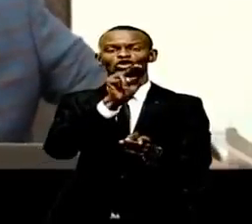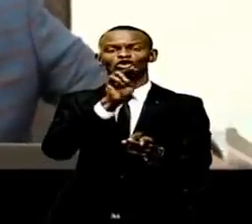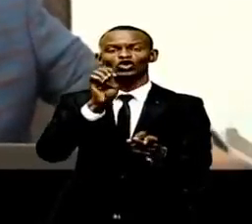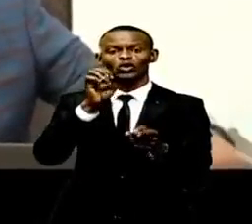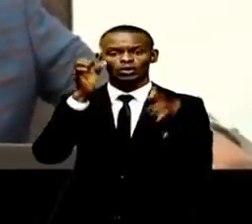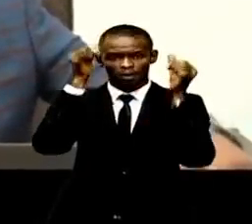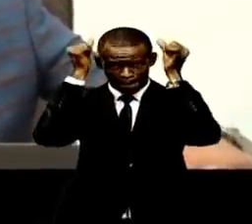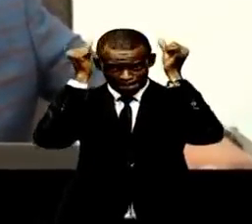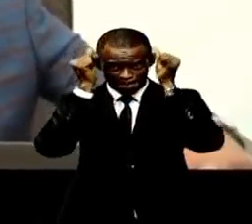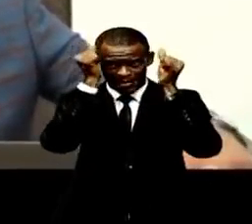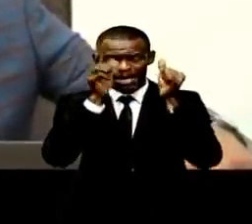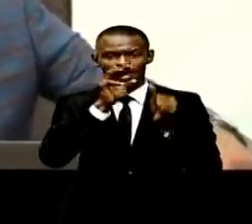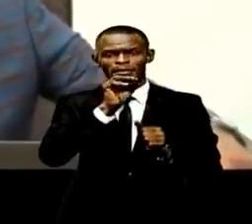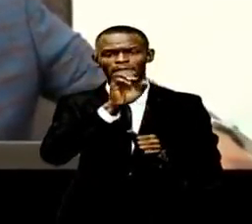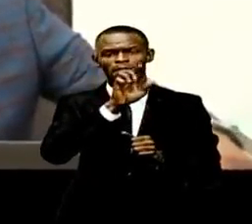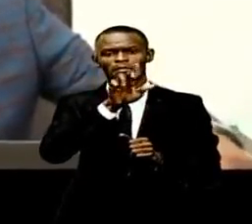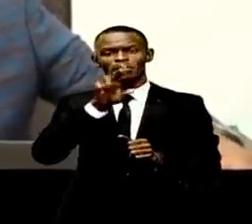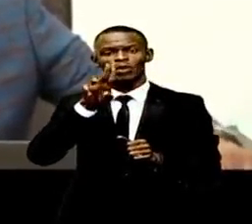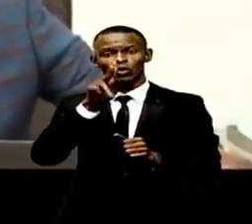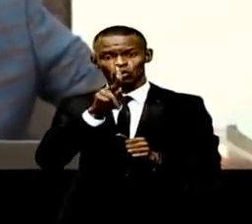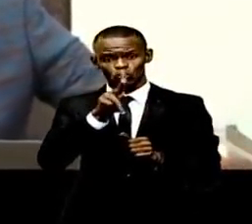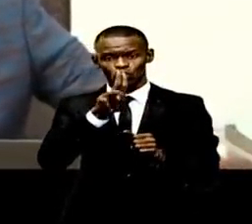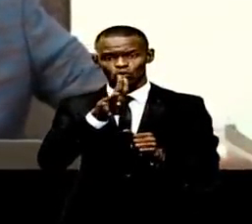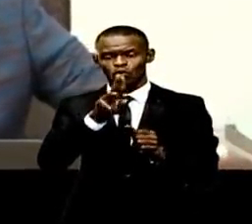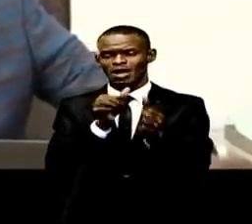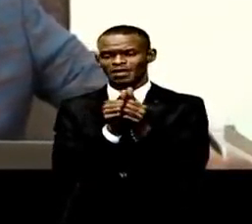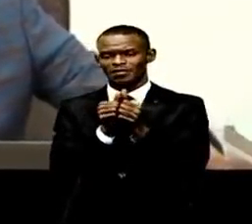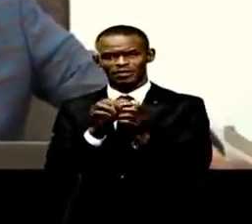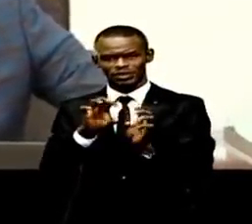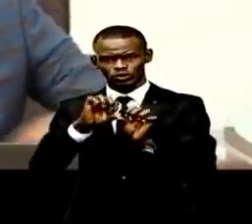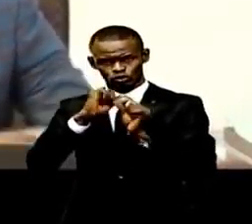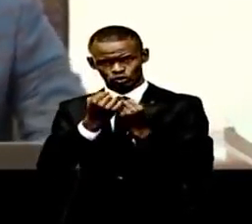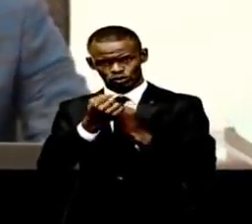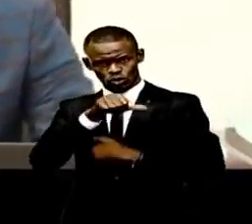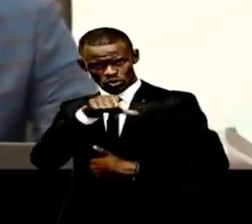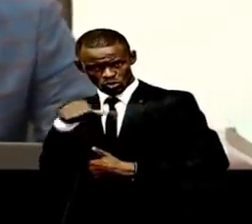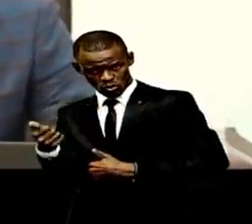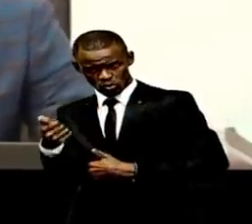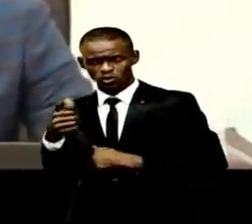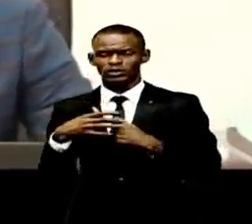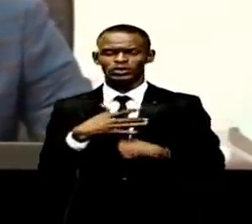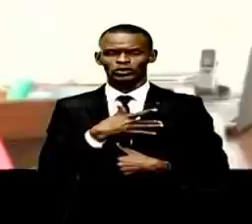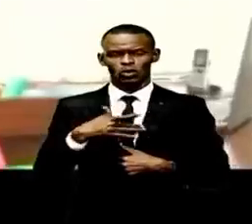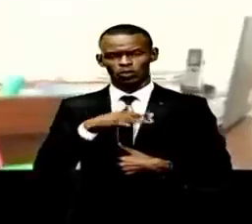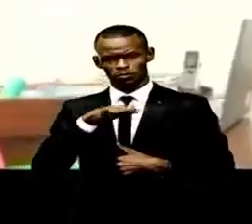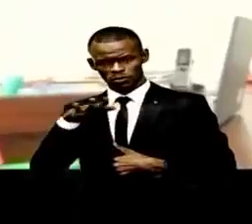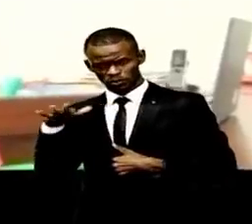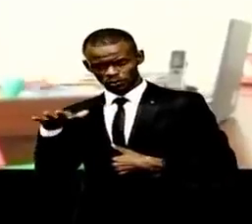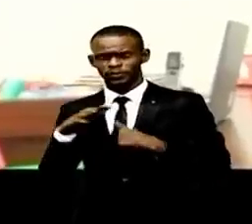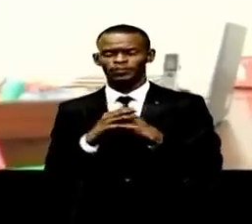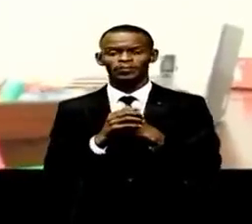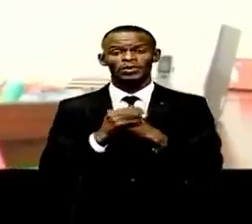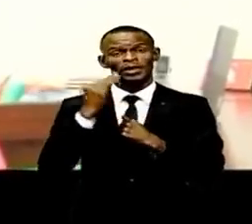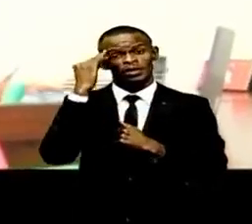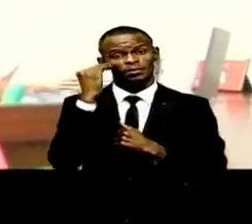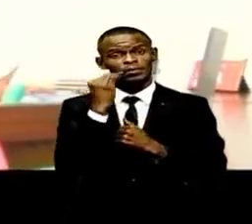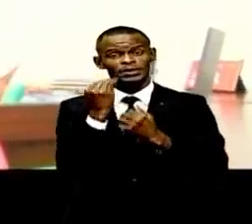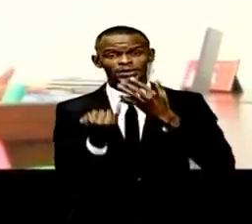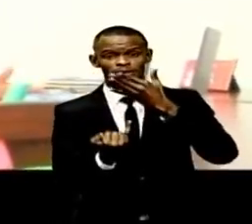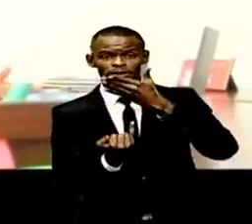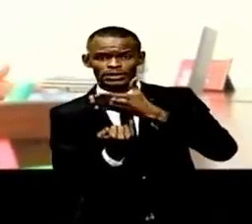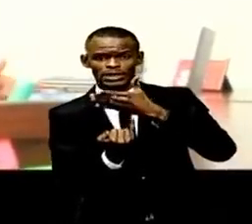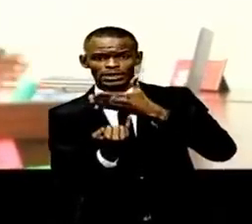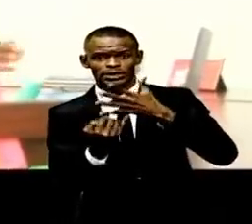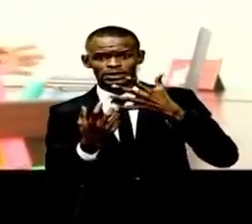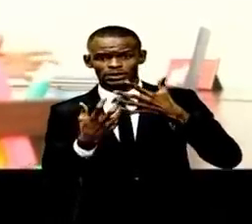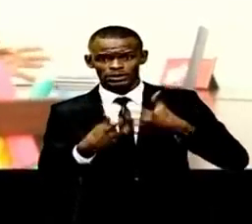statut d'aménageur à Stratego Group LLC. Le ministre de l'Industrie a également donné des indications sur les